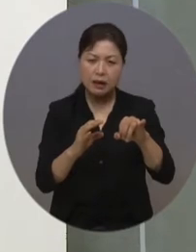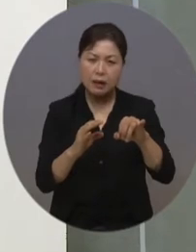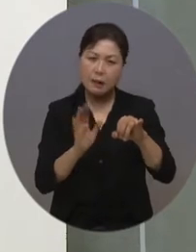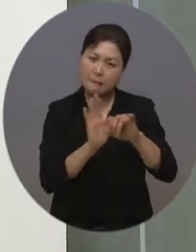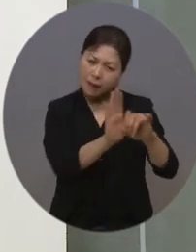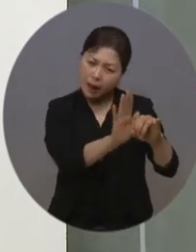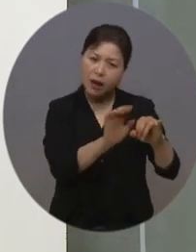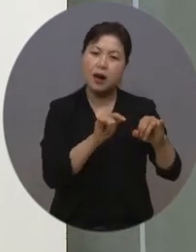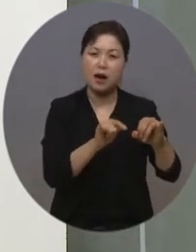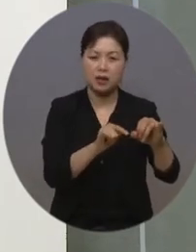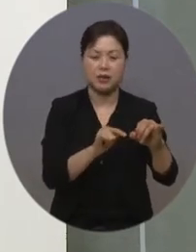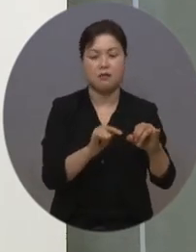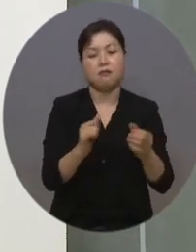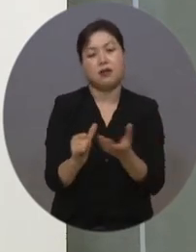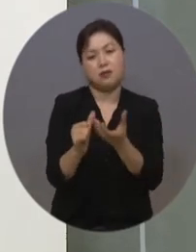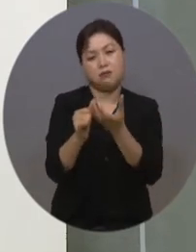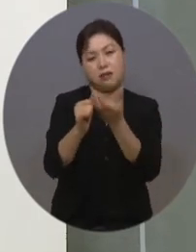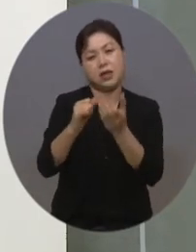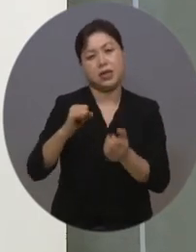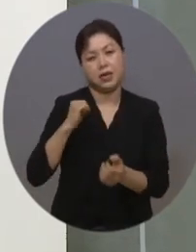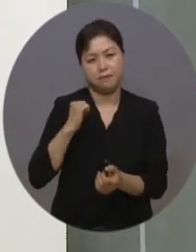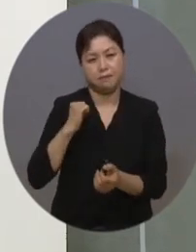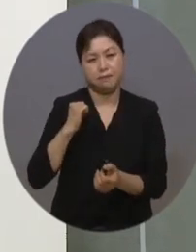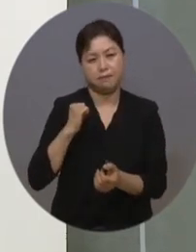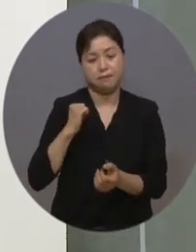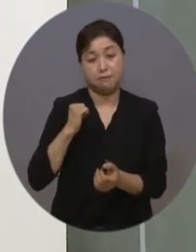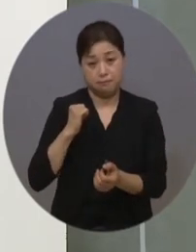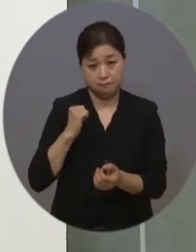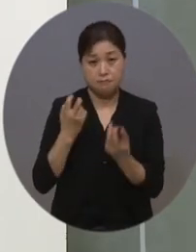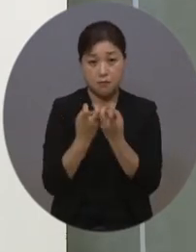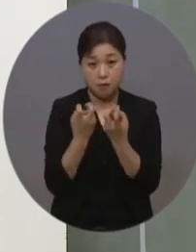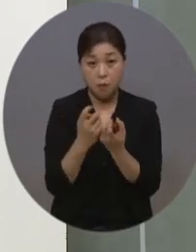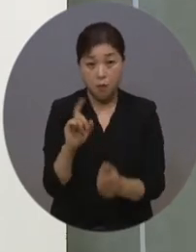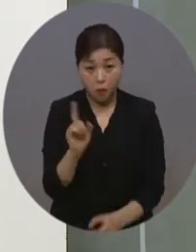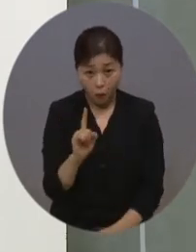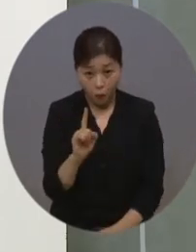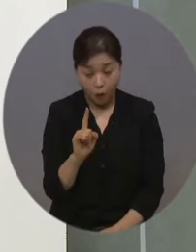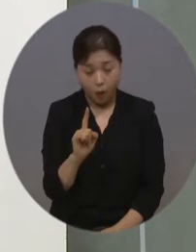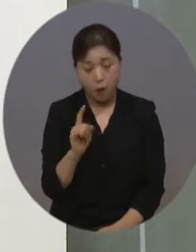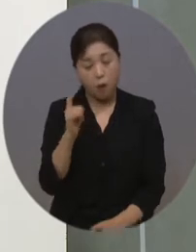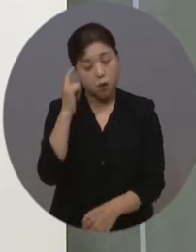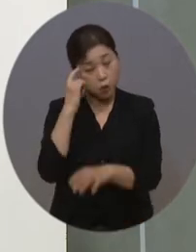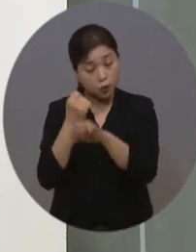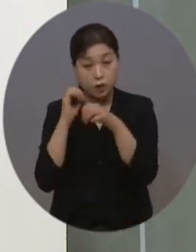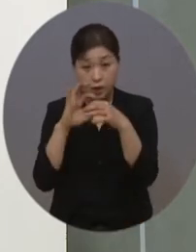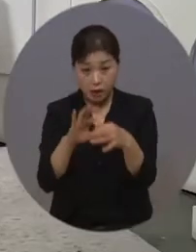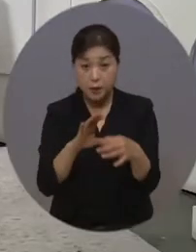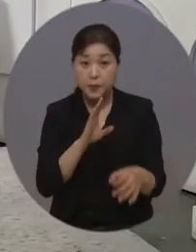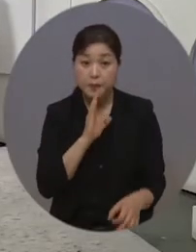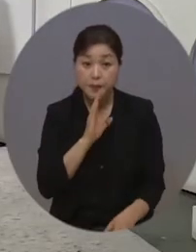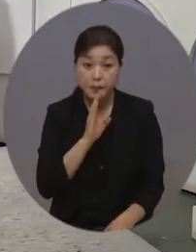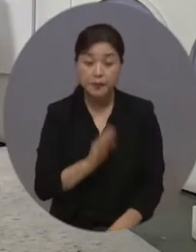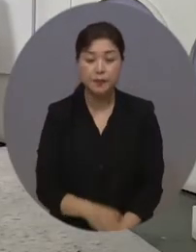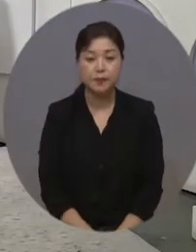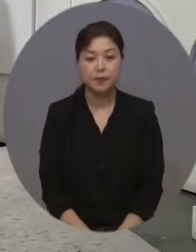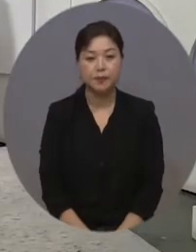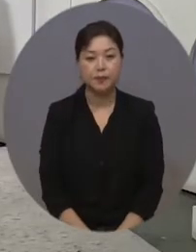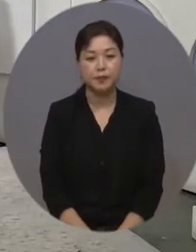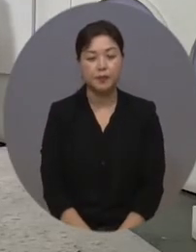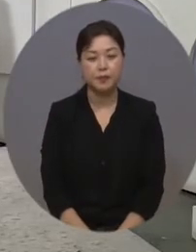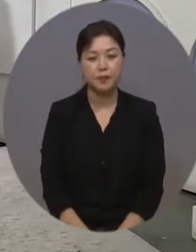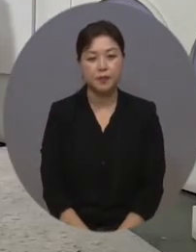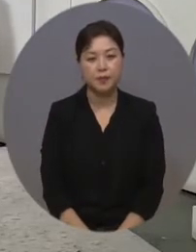키우는 데 우리가 어떤 방법을 써야 하는가 이런 거를 계속 연구해 오셨단 말이에요. 그렇습니다. 그